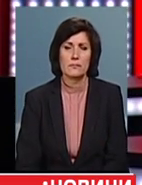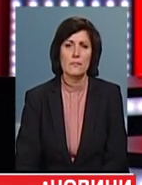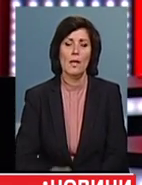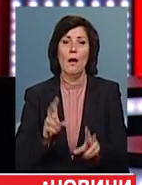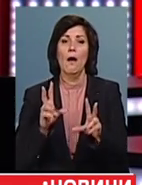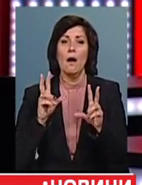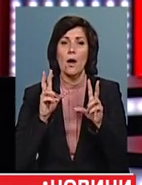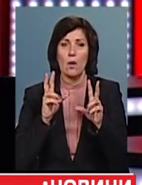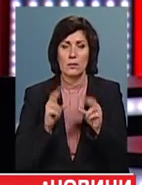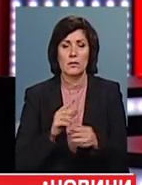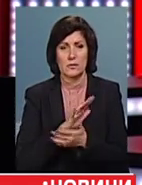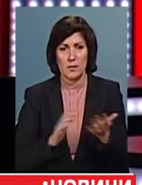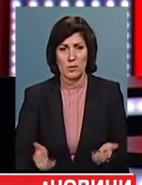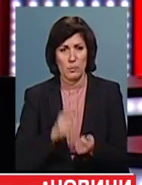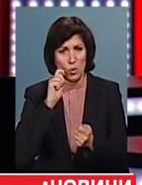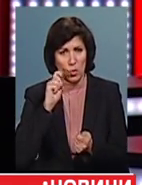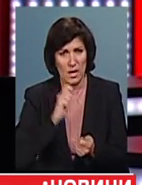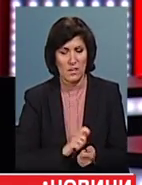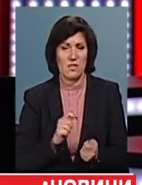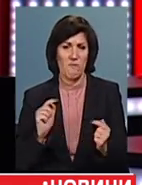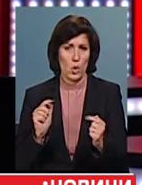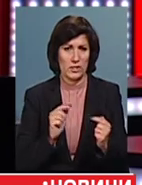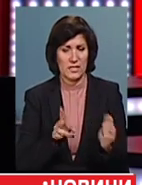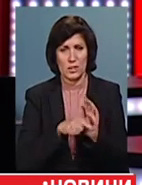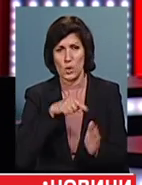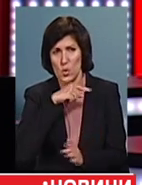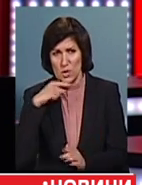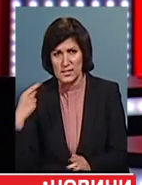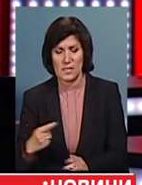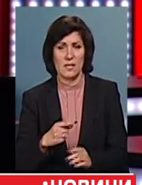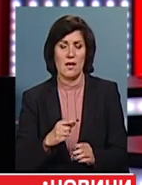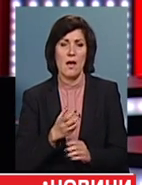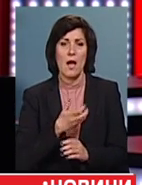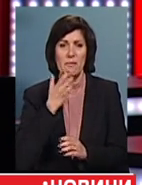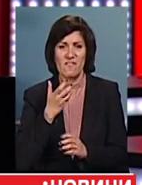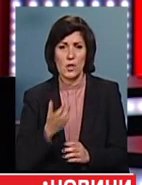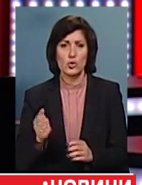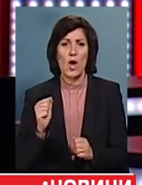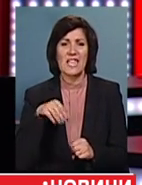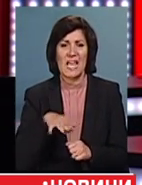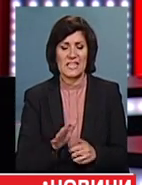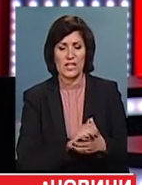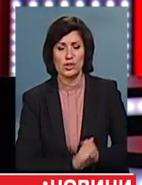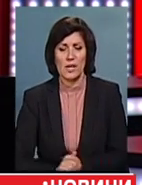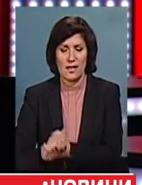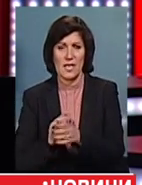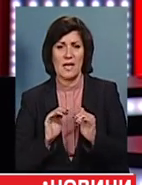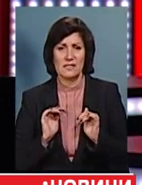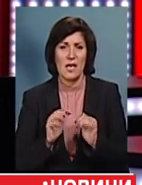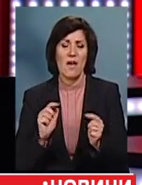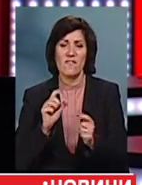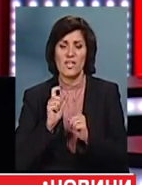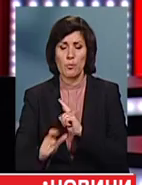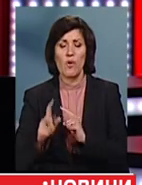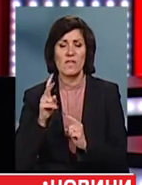От НАТО обіцяє надалі підтримувати Україну у протистоянні з Росією. Північно-Атлантичний альянс діє у відповідь на військову агресію